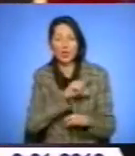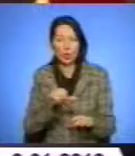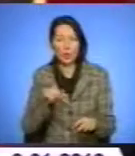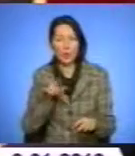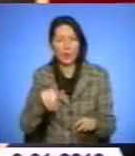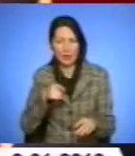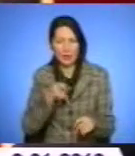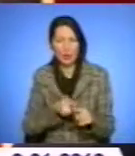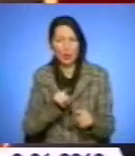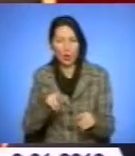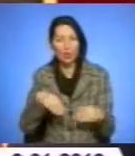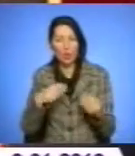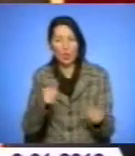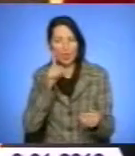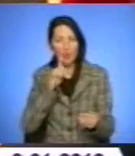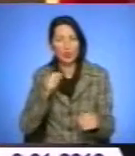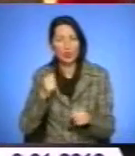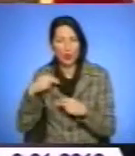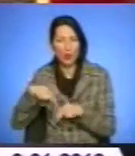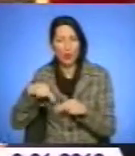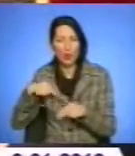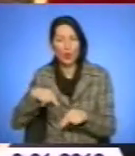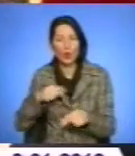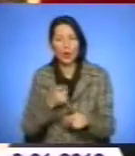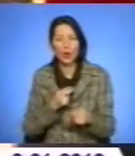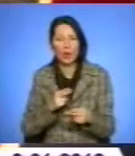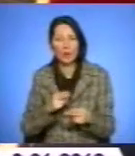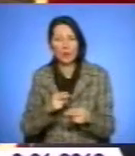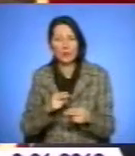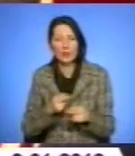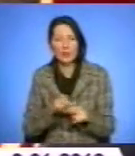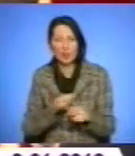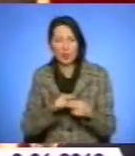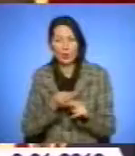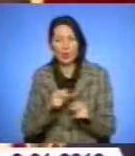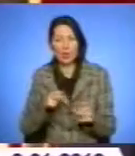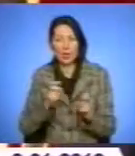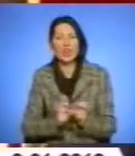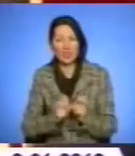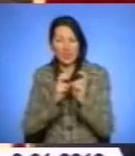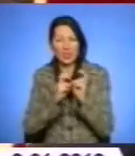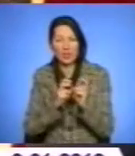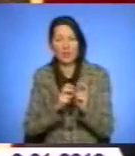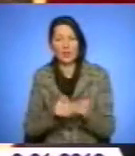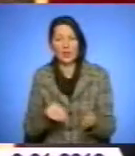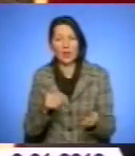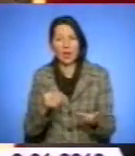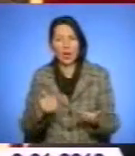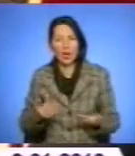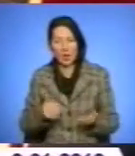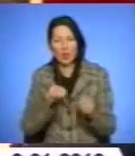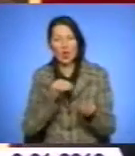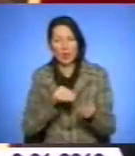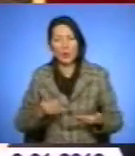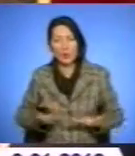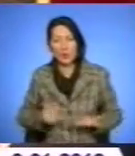йому тимчасову роботу слюсарем ліфтів в обласній раді, помістили його на Бандері 96, там,